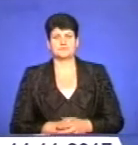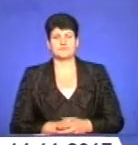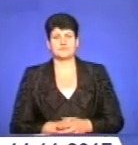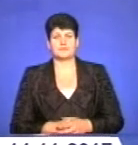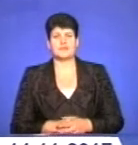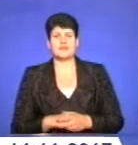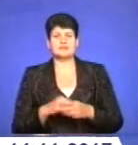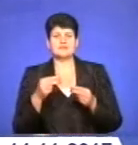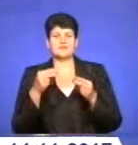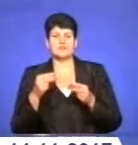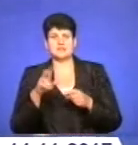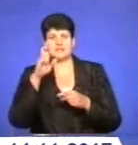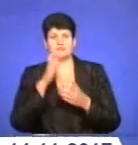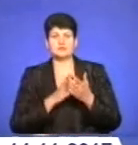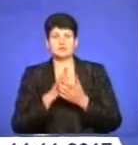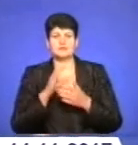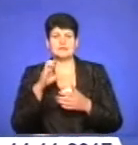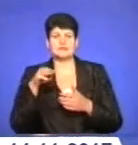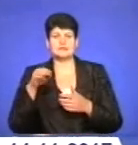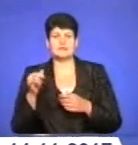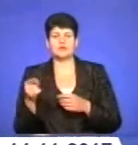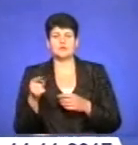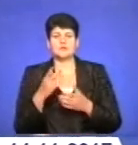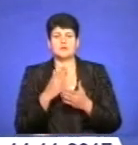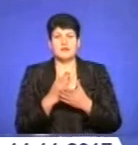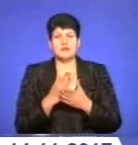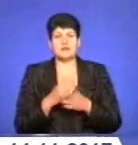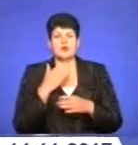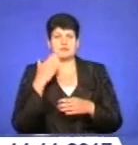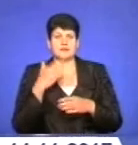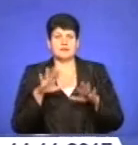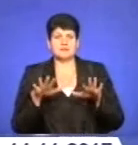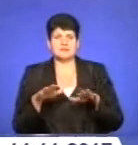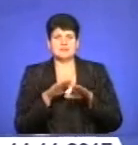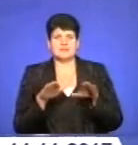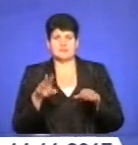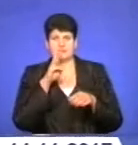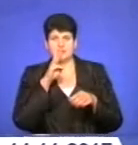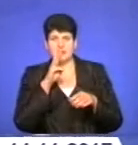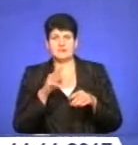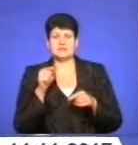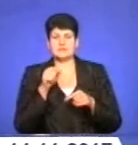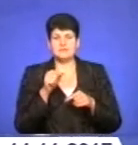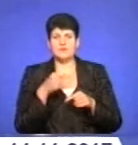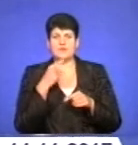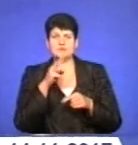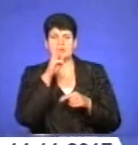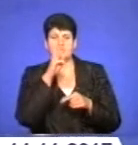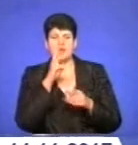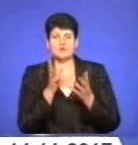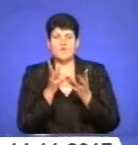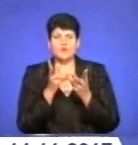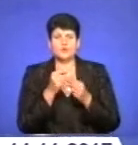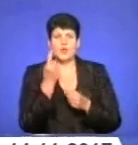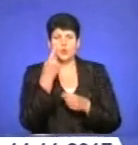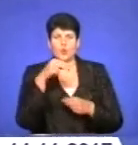відомостями Державної служби статистики, Тернопільщина займає передостаннє місце за рівнем середньої зарплатні. За даними фахівців, зарплата в розрахунку на